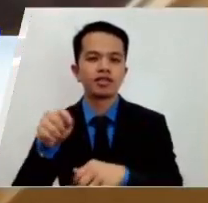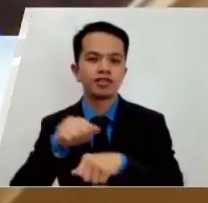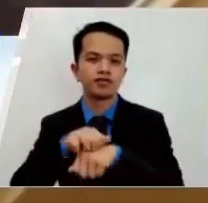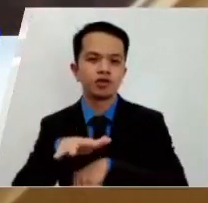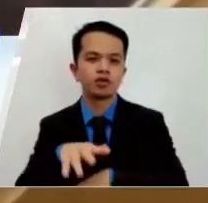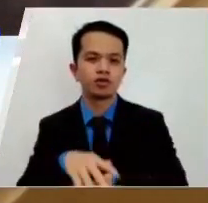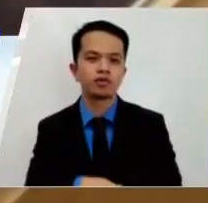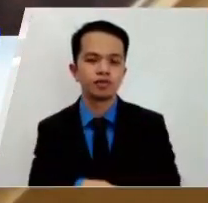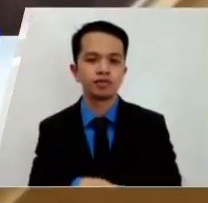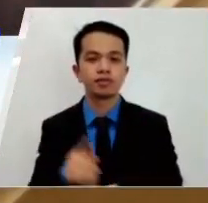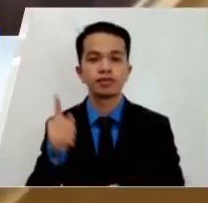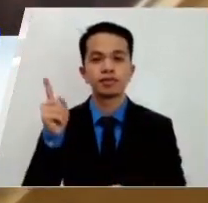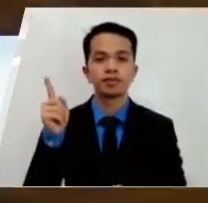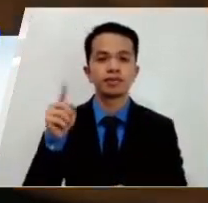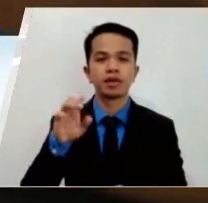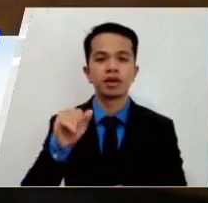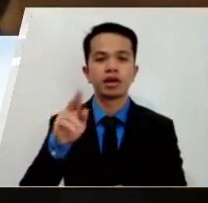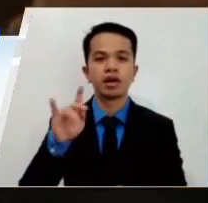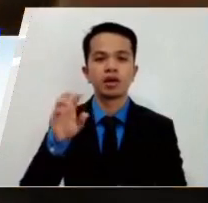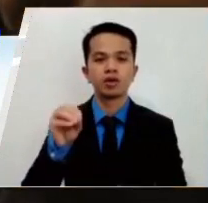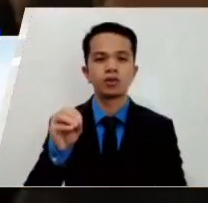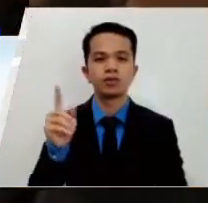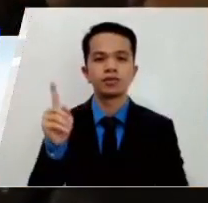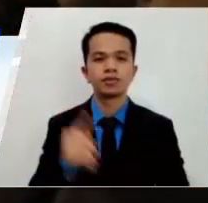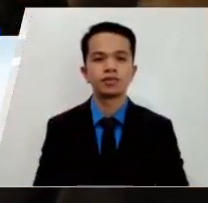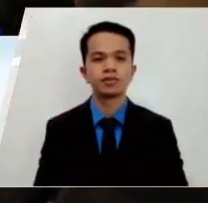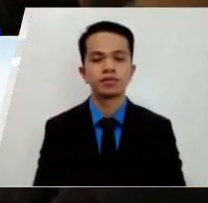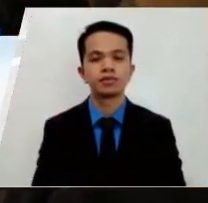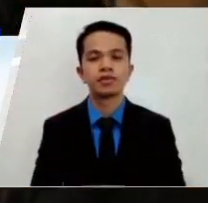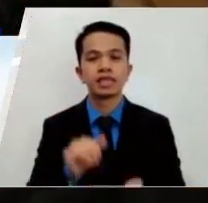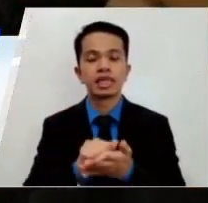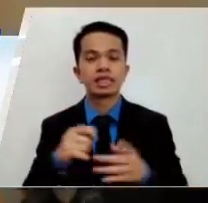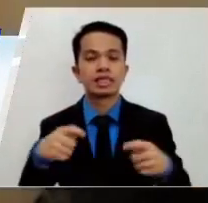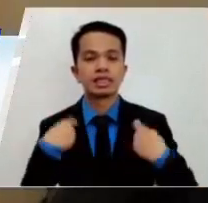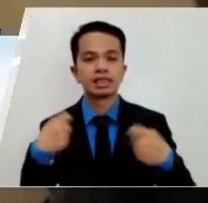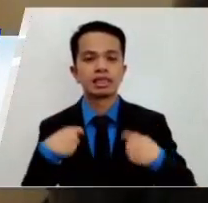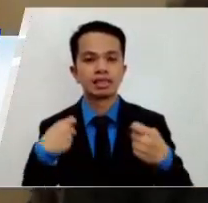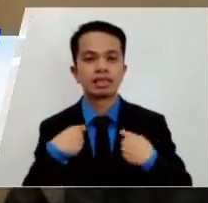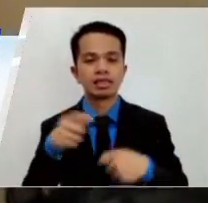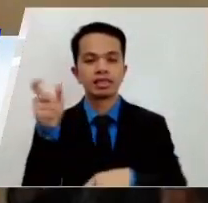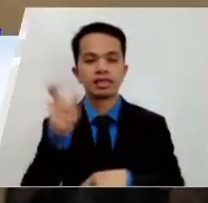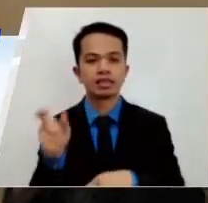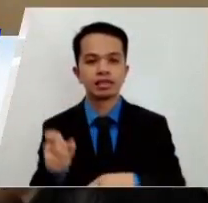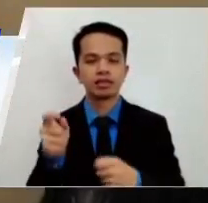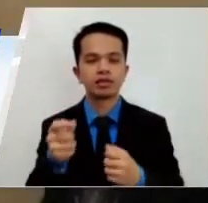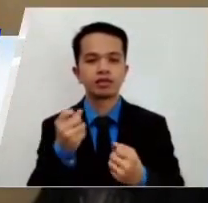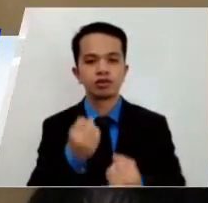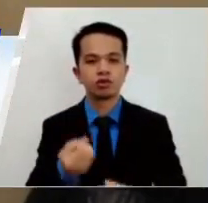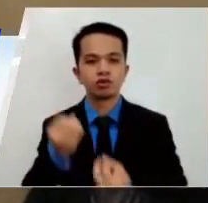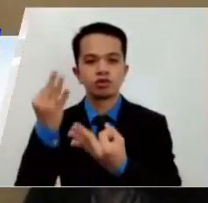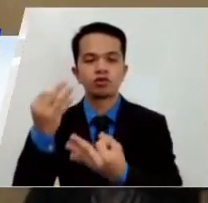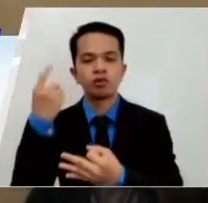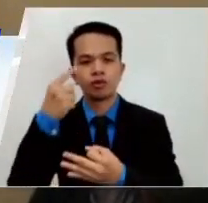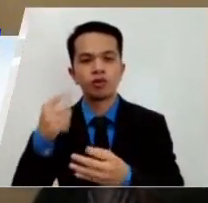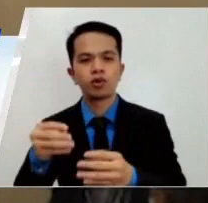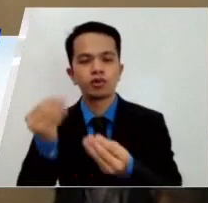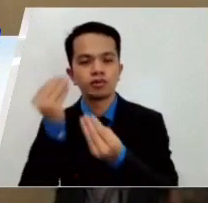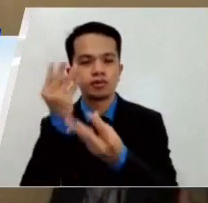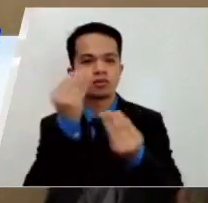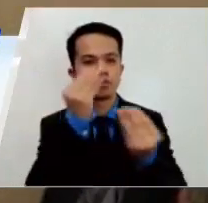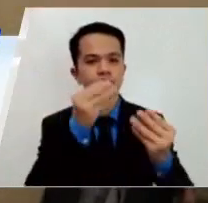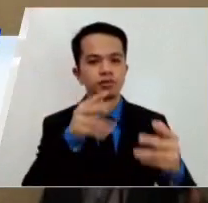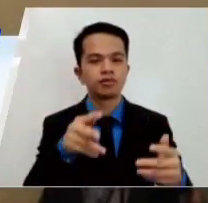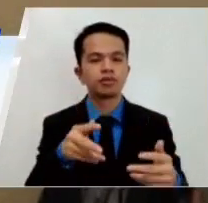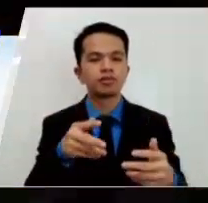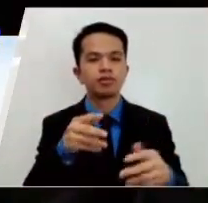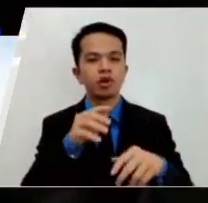Blessed Carlo Acutis, isang teenager sa Italy na inari ang buhay sa pagpapakalat online ng kanyang